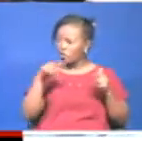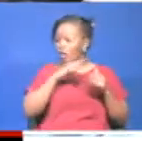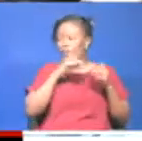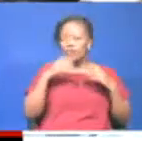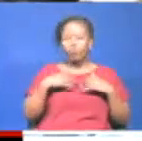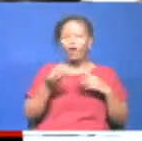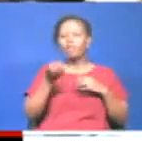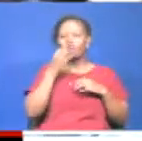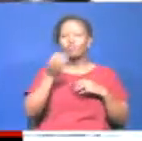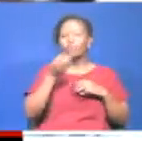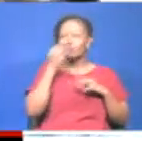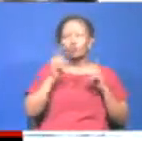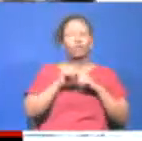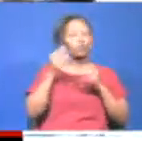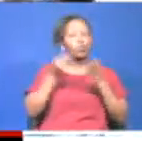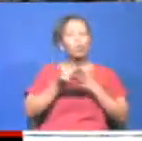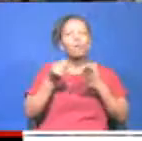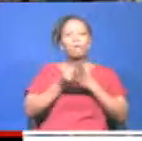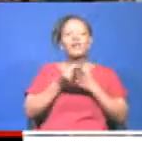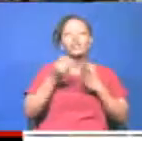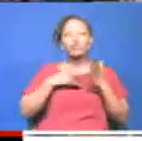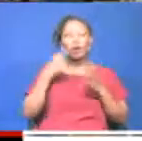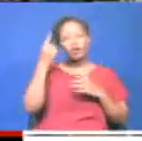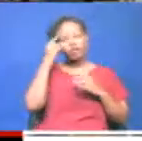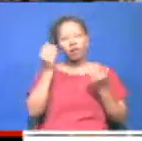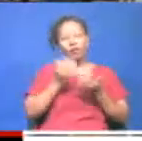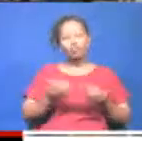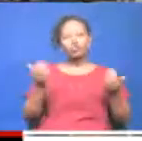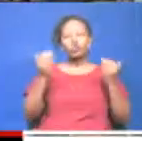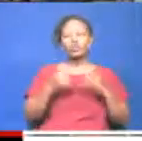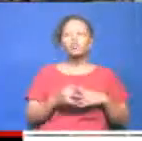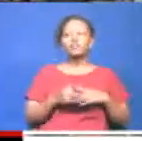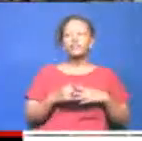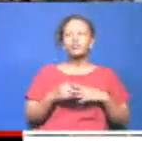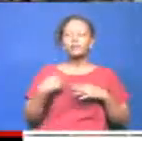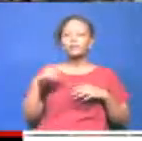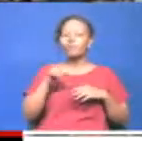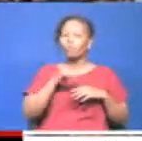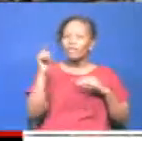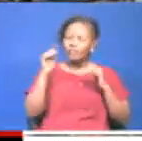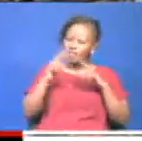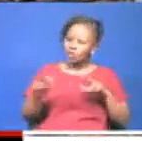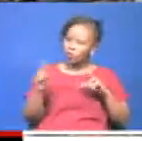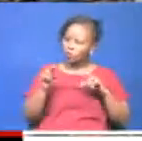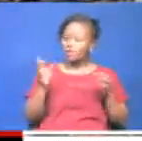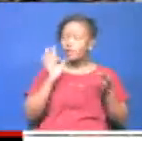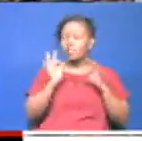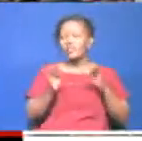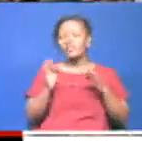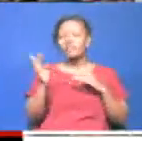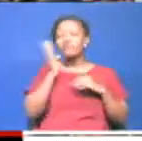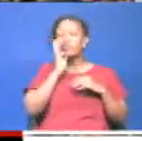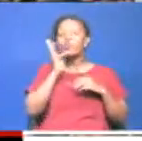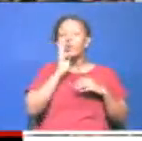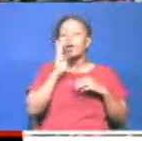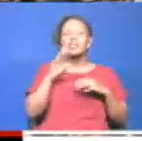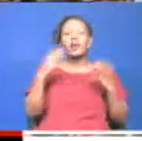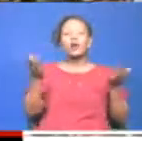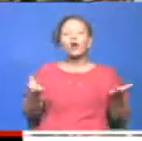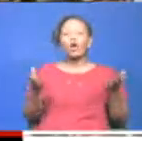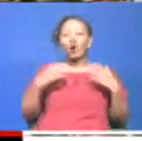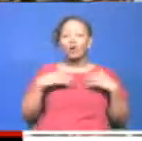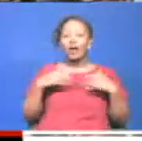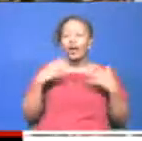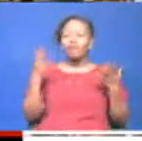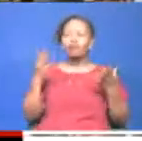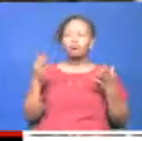na pesa ziko mezani kwa watoto wetu. Watafute hata kama ni maji, ya nini ya chini, wafunge sola, watu